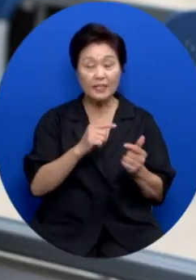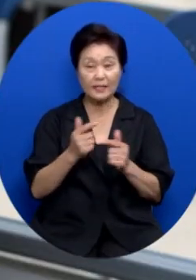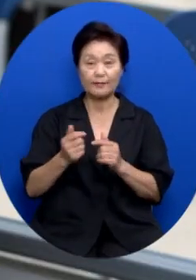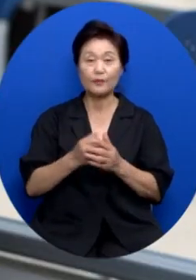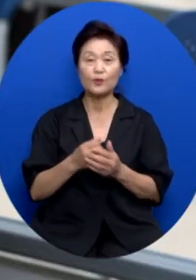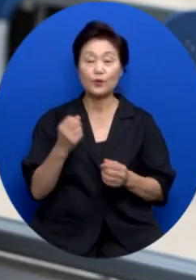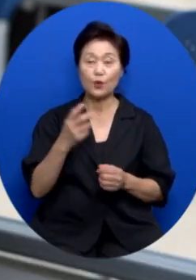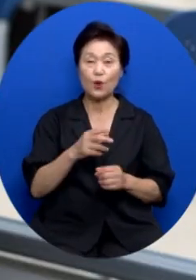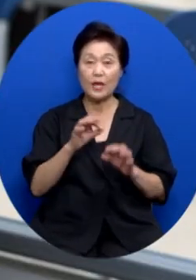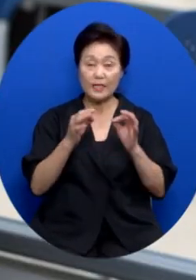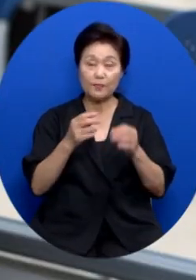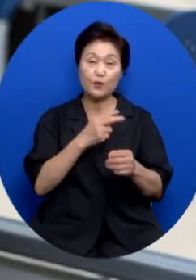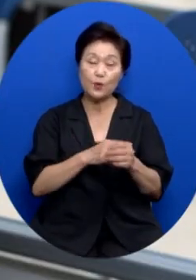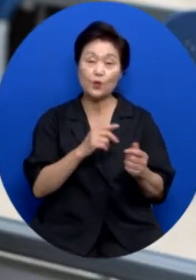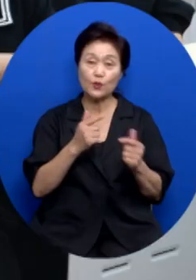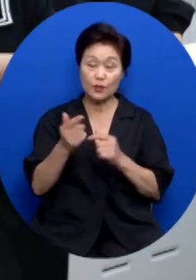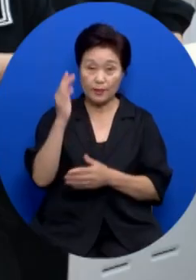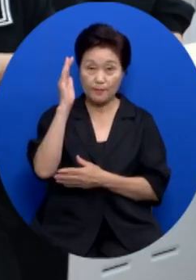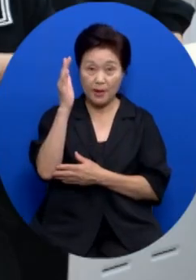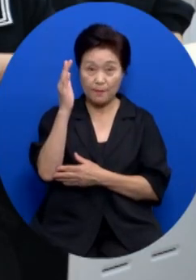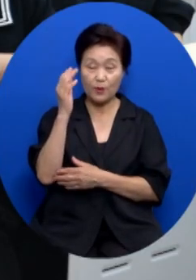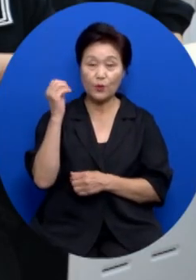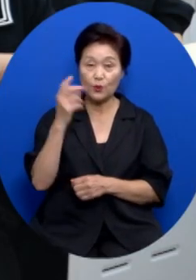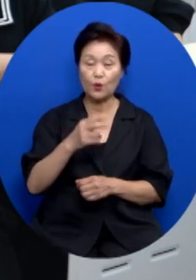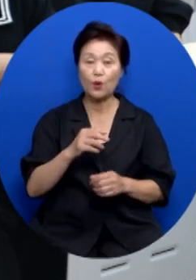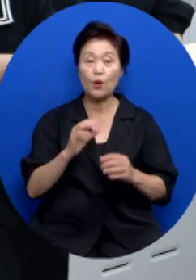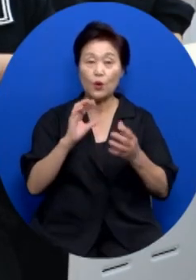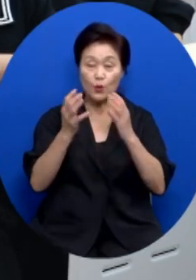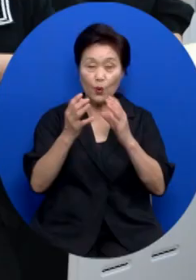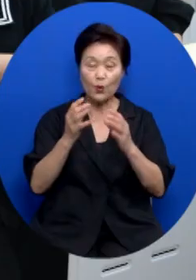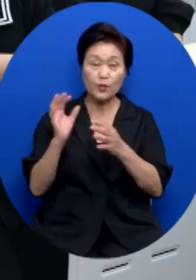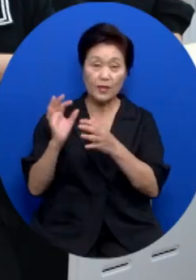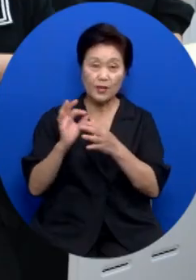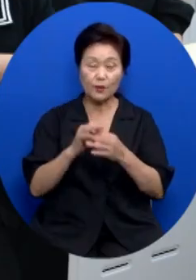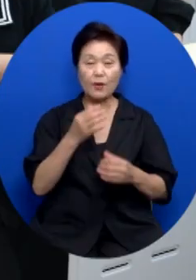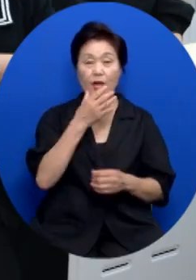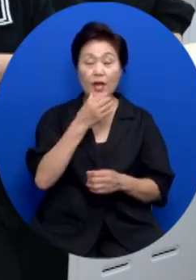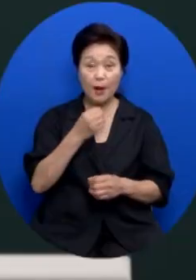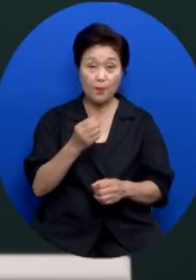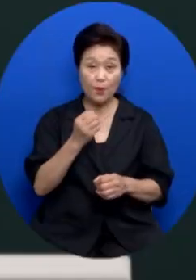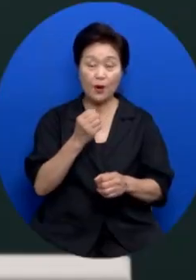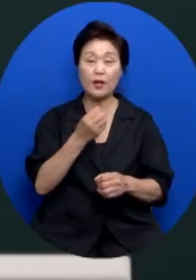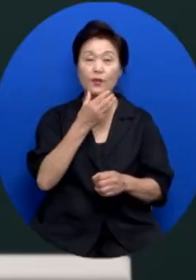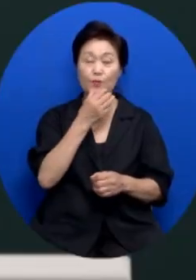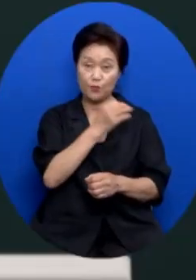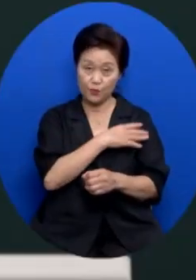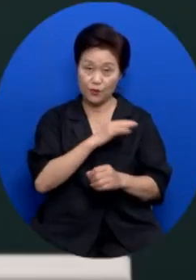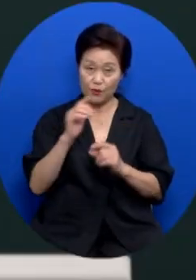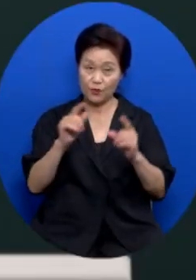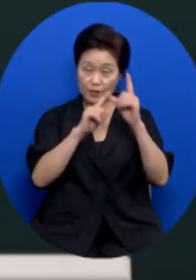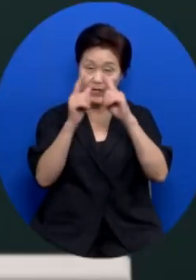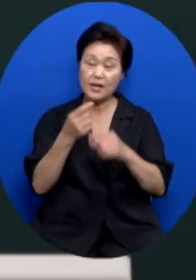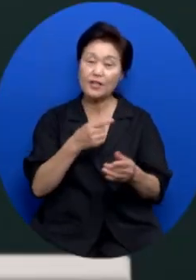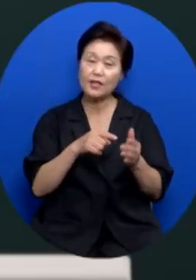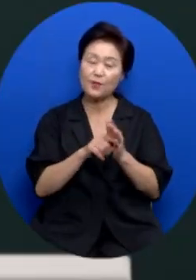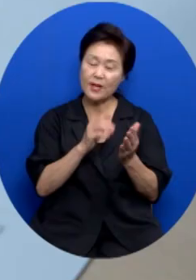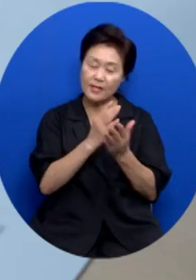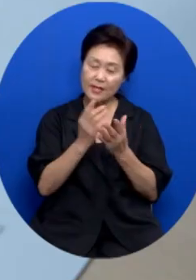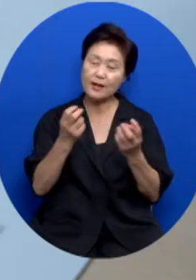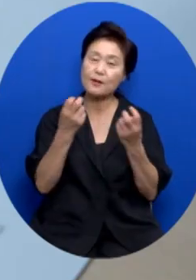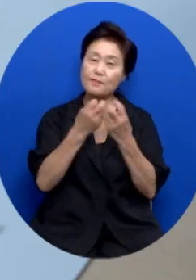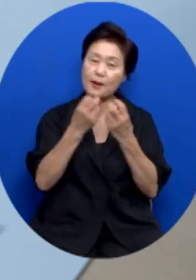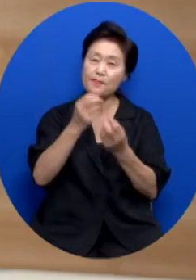교수, 김경선 교수의 발제, 그리고 토론으로 진행돼 행복한 부자로 살기 위한 다양한 방법에 대해